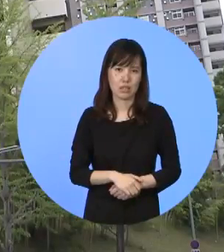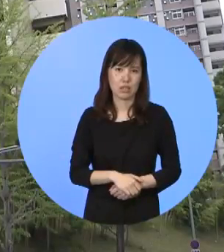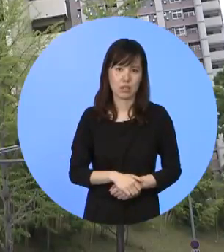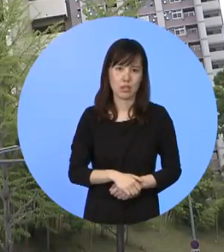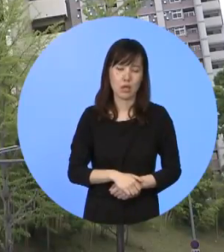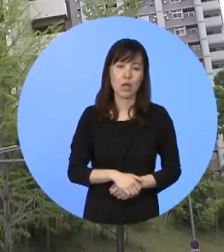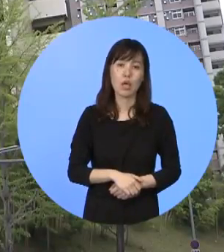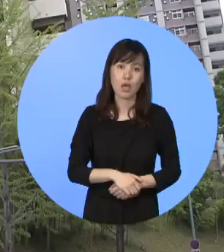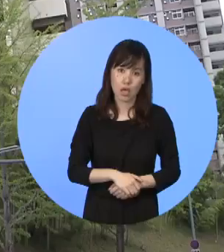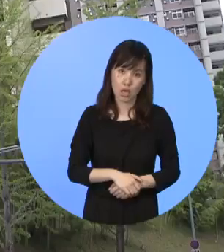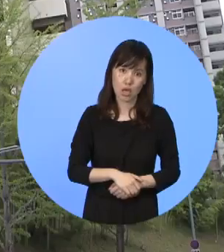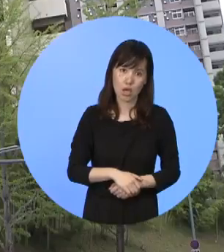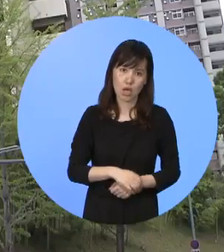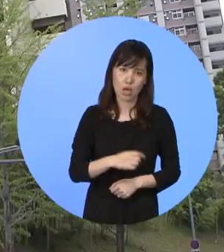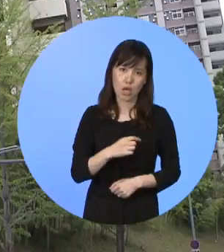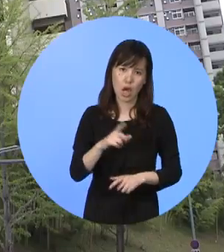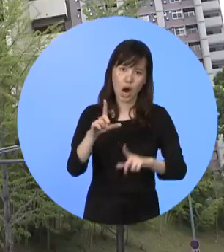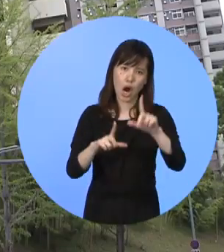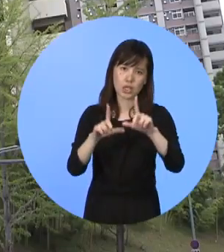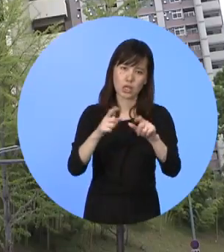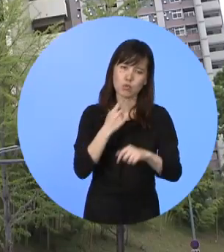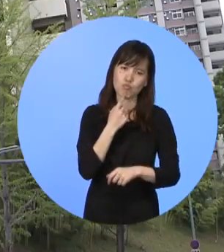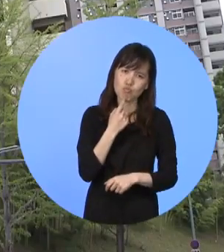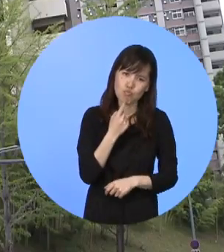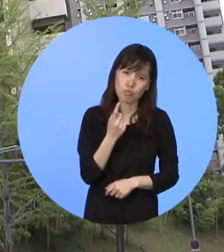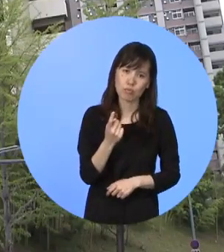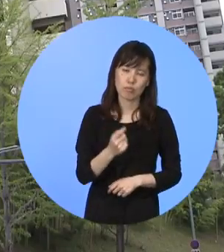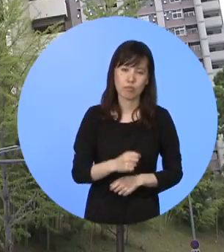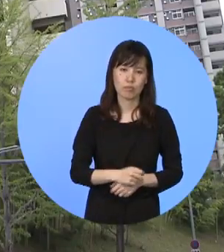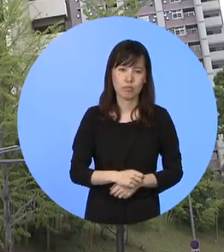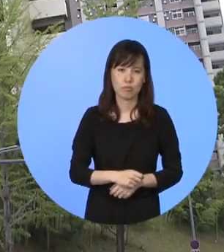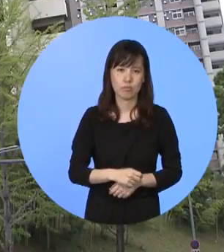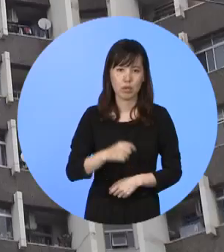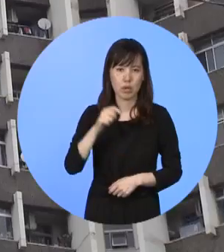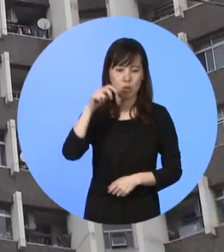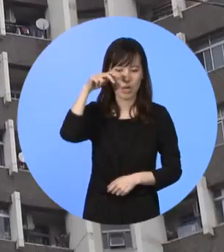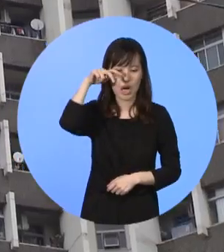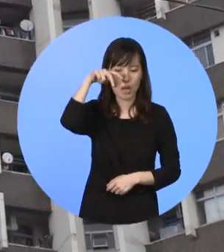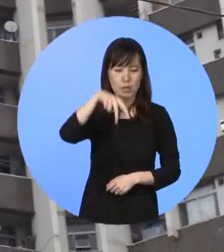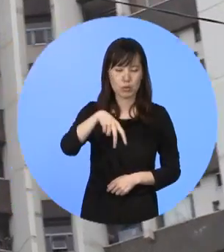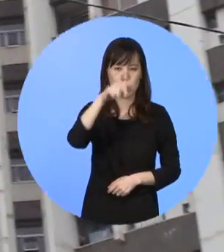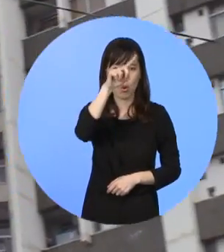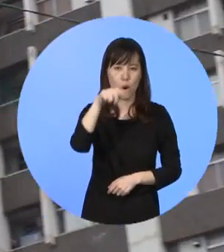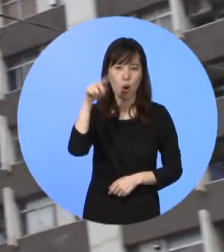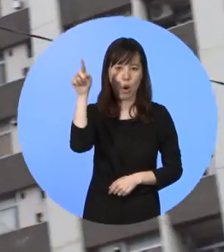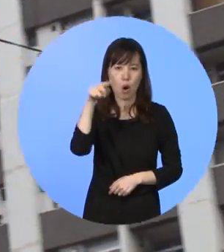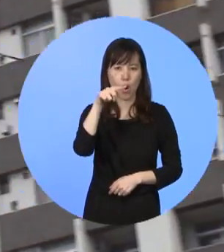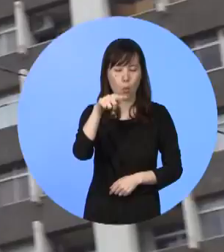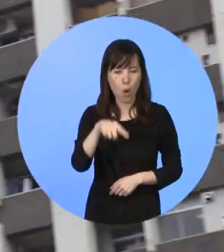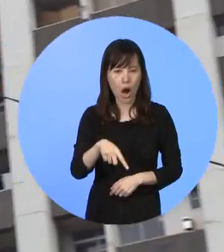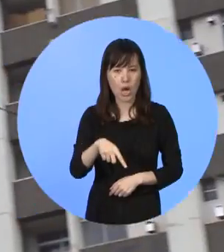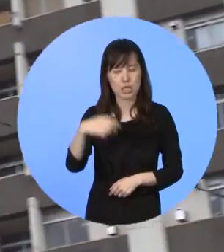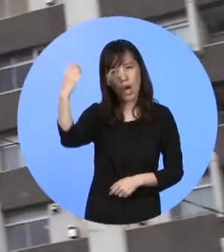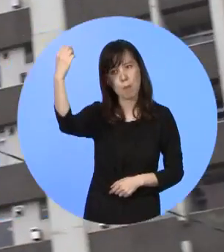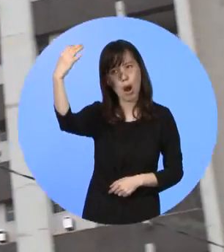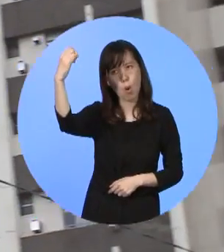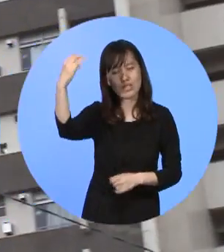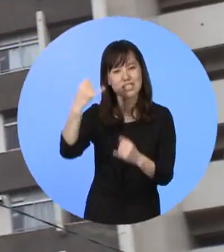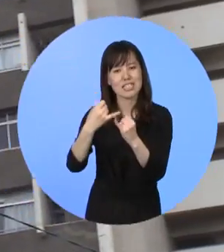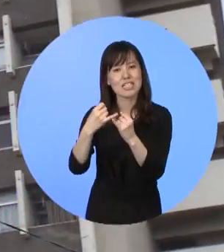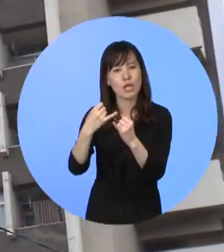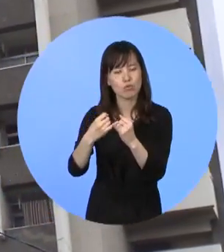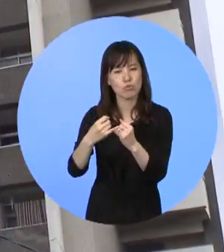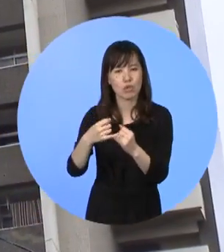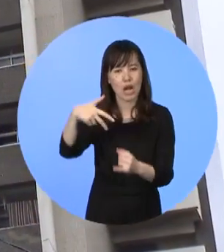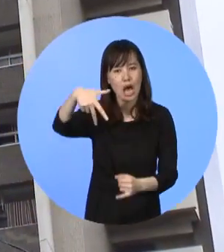ごい、なんだか不思議な形をしてますね。 そうですね、あの上の方から見ると Y の字の形をしていて、はい、それを星に見立てて